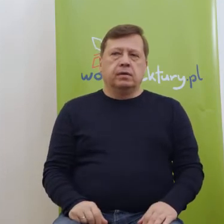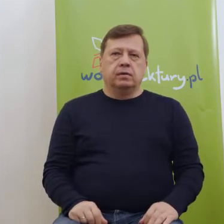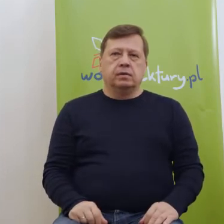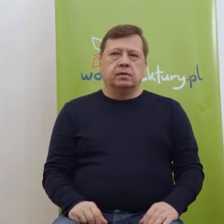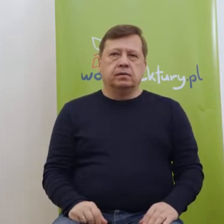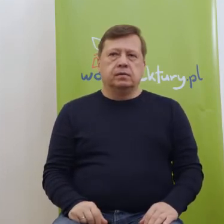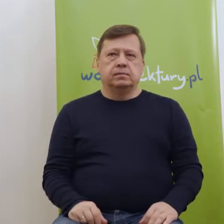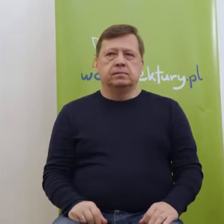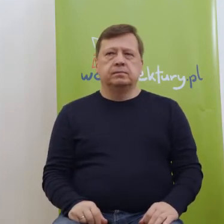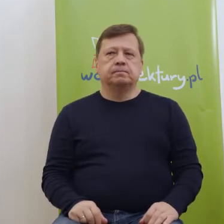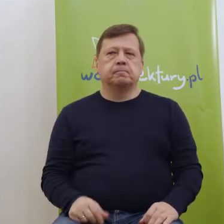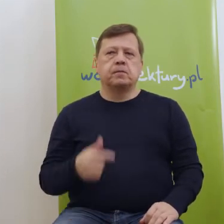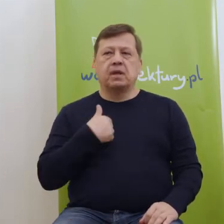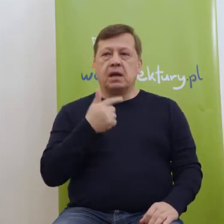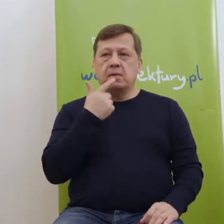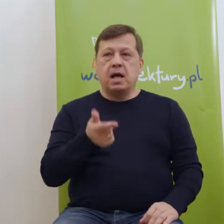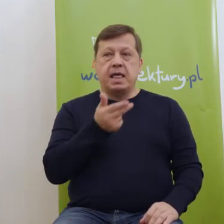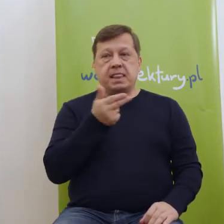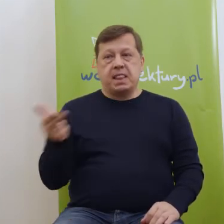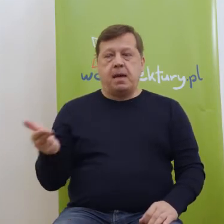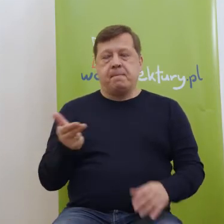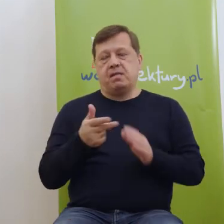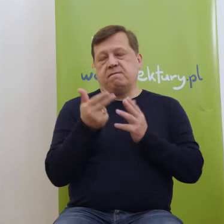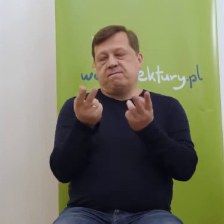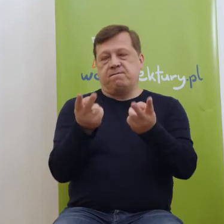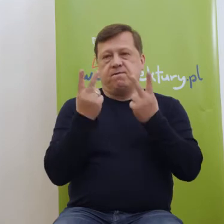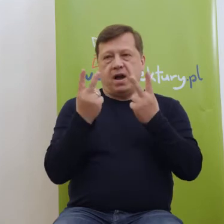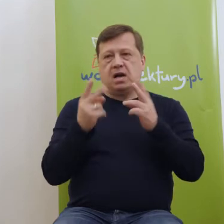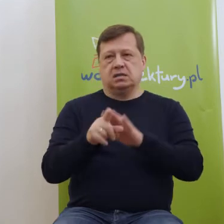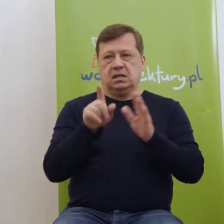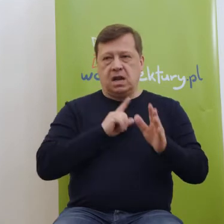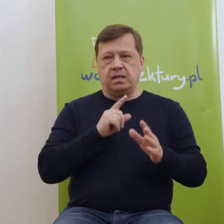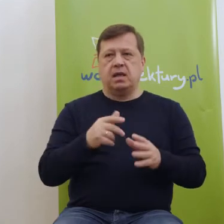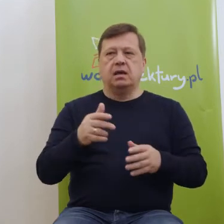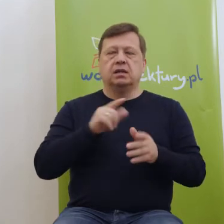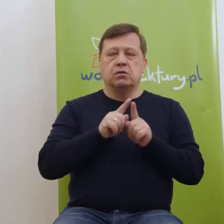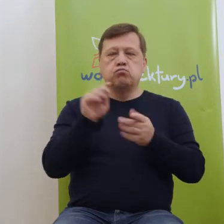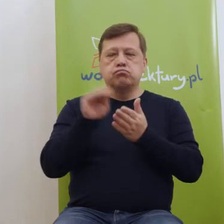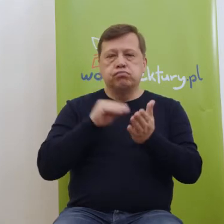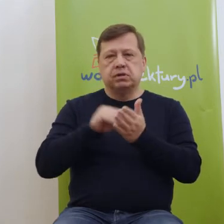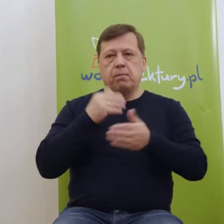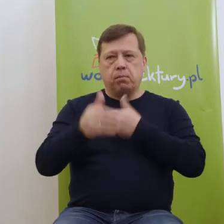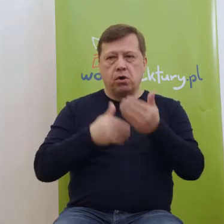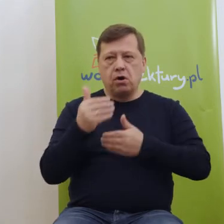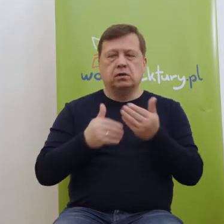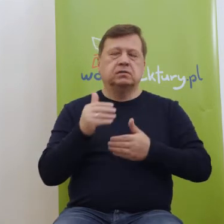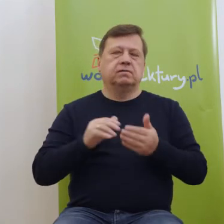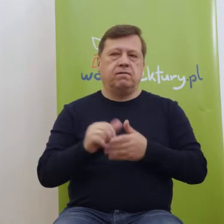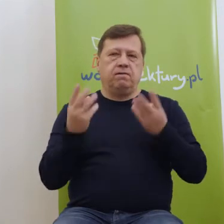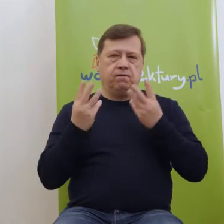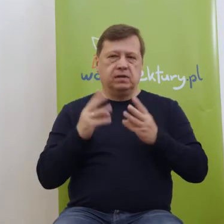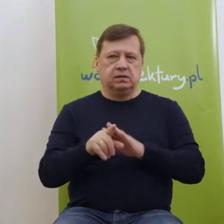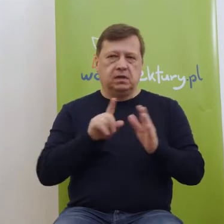Na szczęście inne rzeczy są dla mnie ważne właśnie. No, na szczęście najważniejszy jest dla mnie sam proces pisania i mam z niego na tyle dużo frajdy,